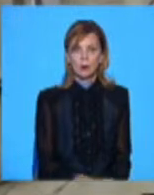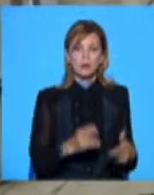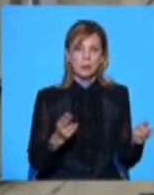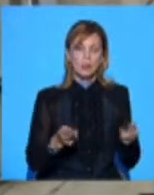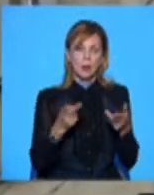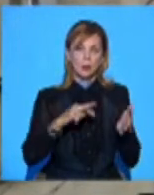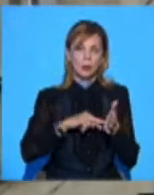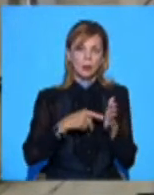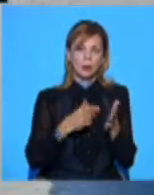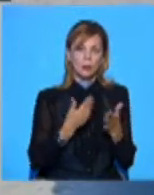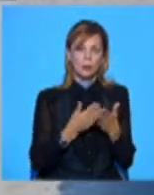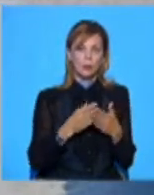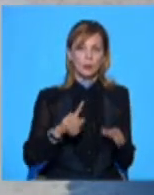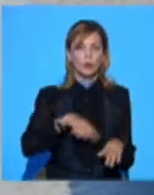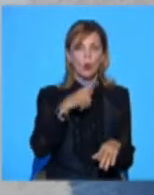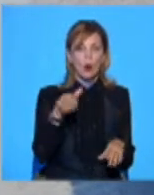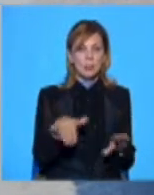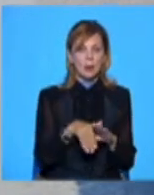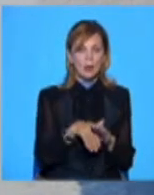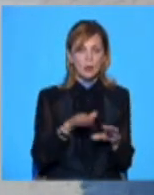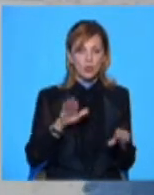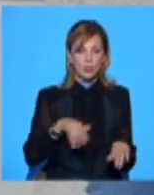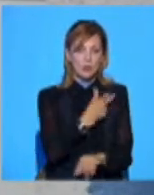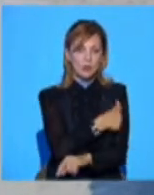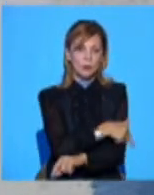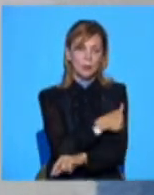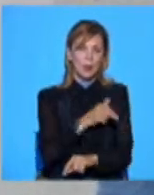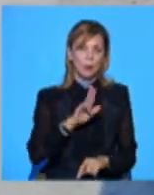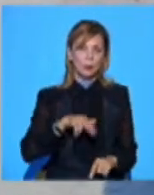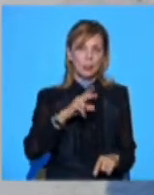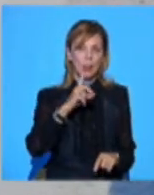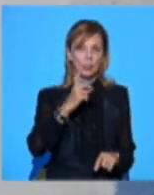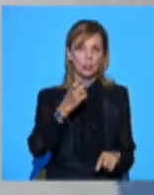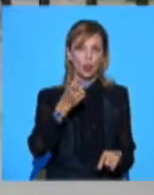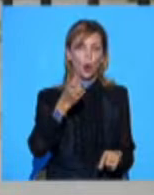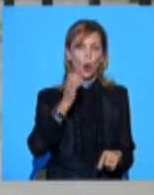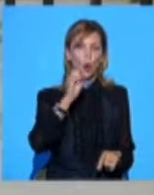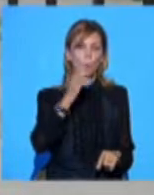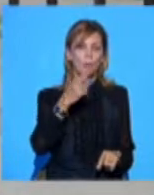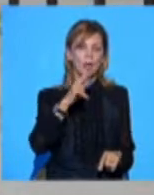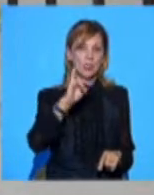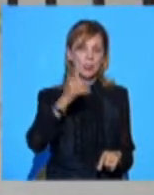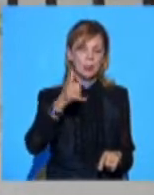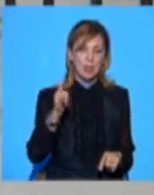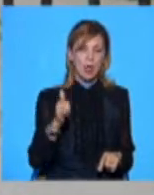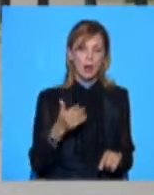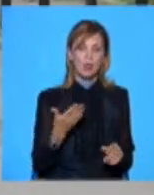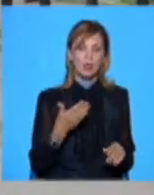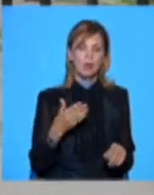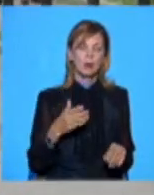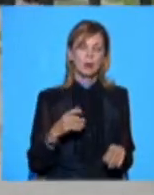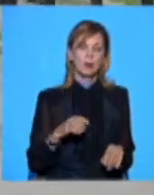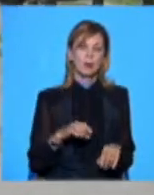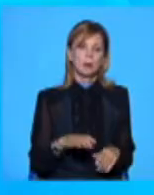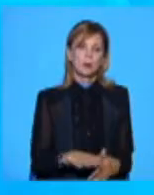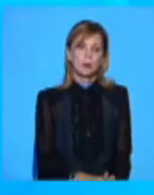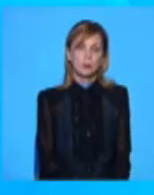caută soluții și pentru alți angajați în Spitalul de la Dobrița, care se află tot sub coordonarea Consiliului Județean Gorj.